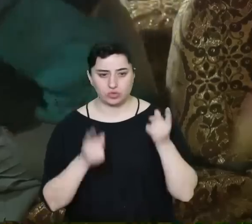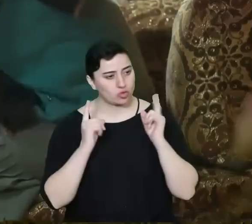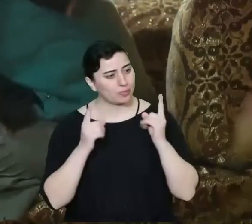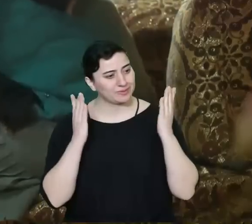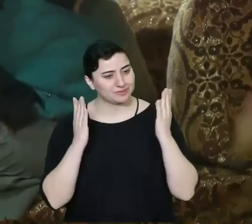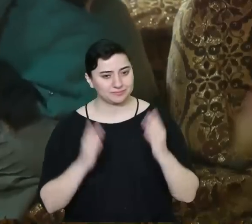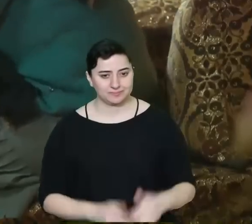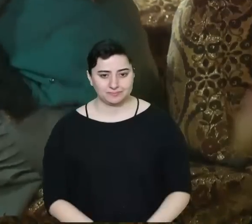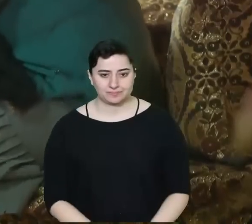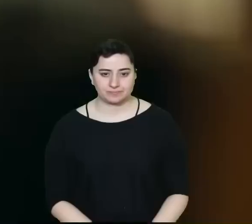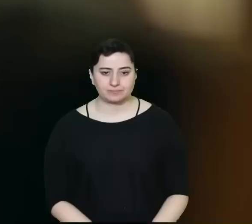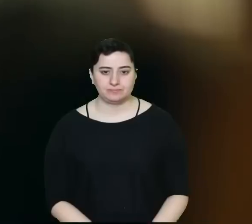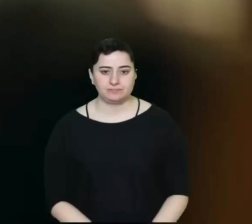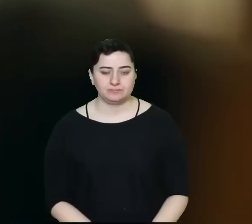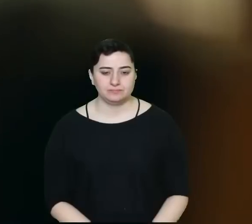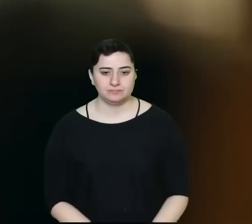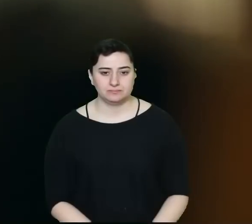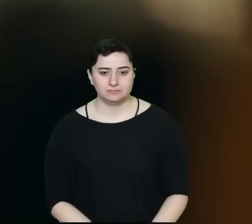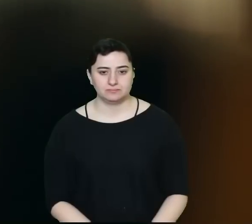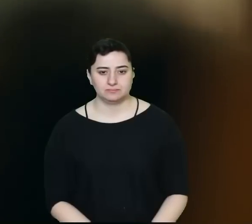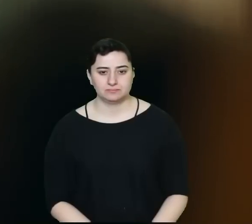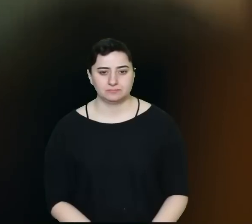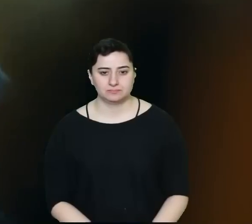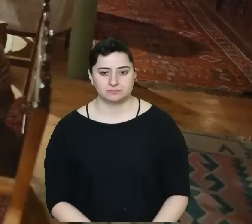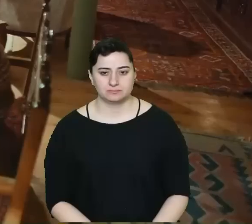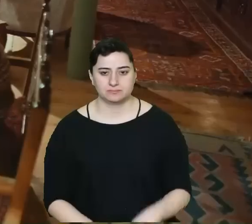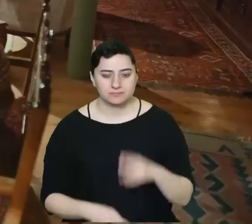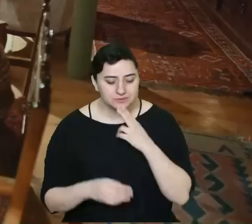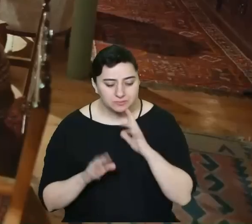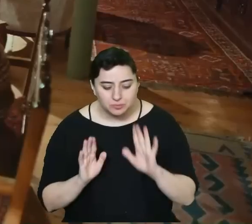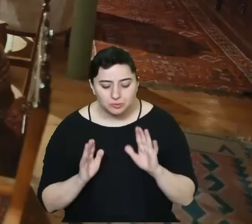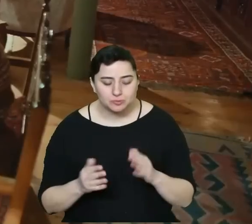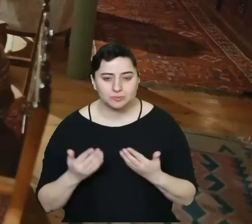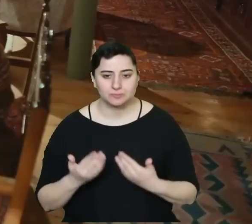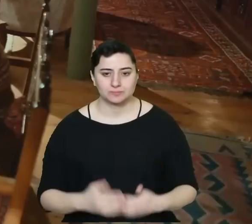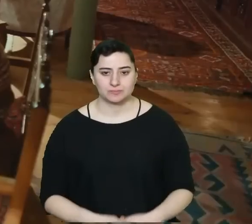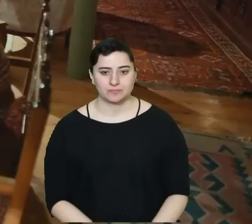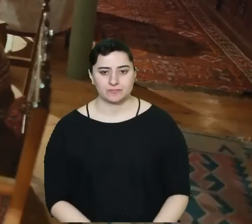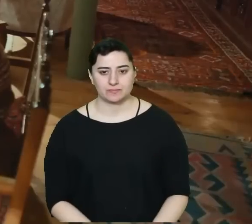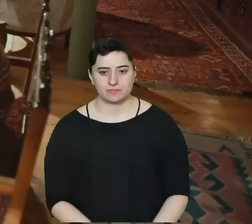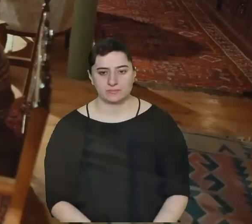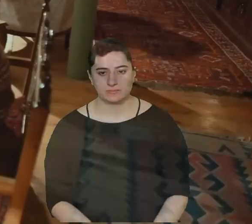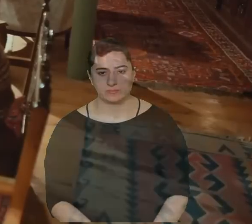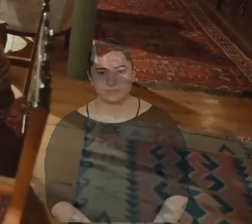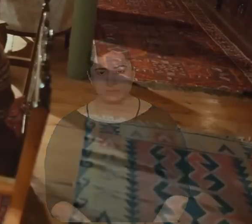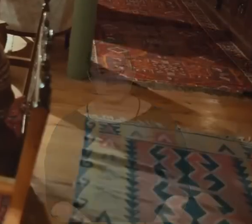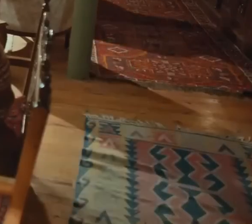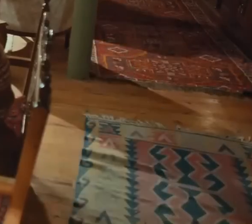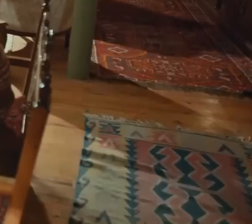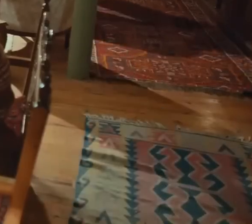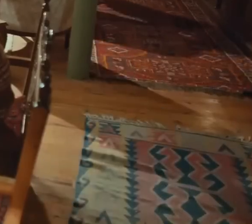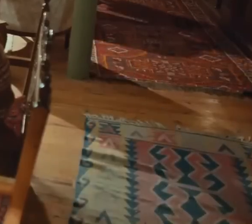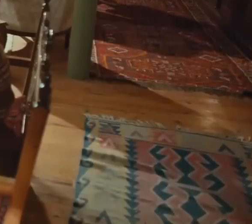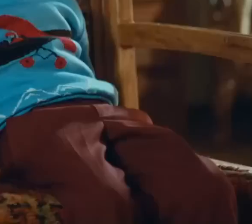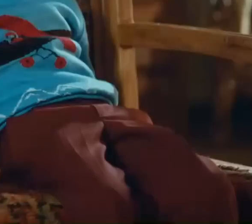Tövbeler olsun ya Rabbim, ya Resulallah. Dur kızım. Şerife sevdiği kucaklayıp kalkarken Ökkeş kitabına